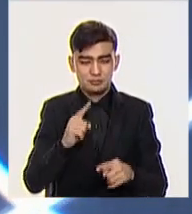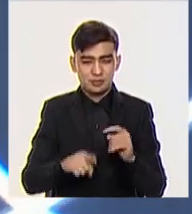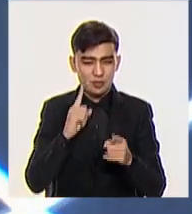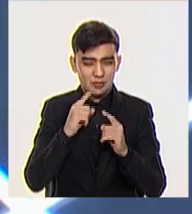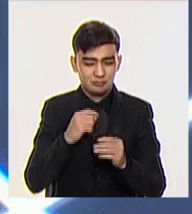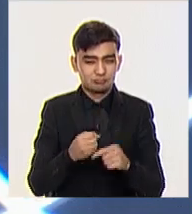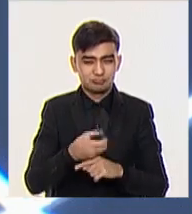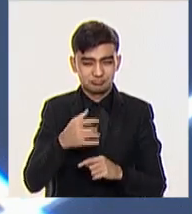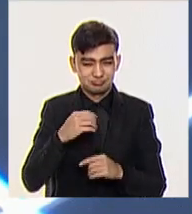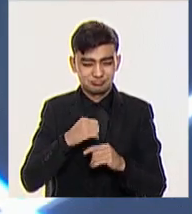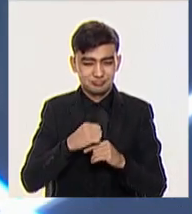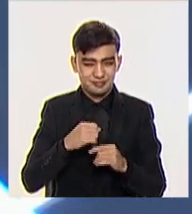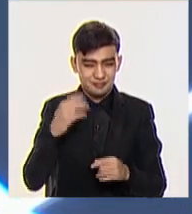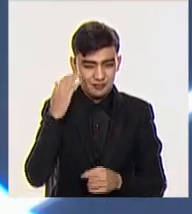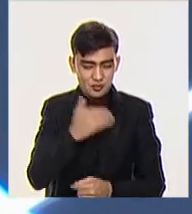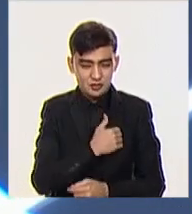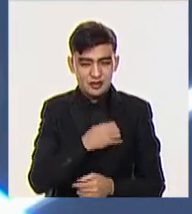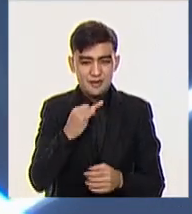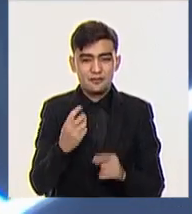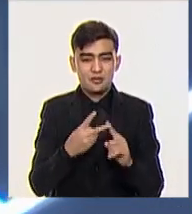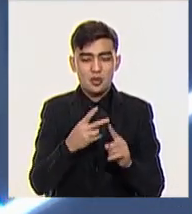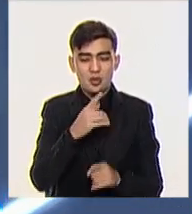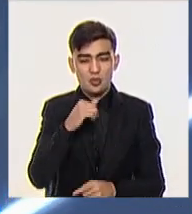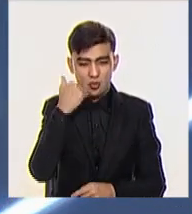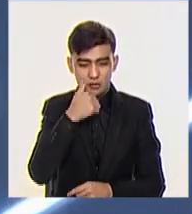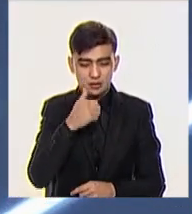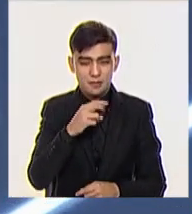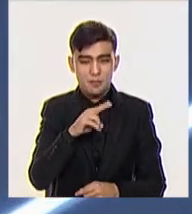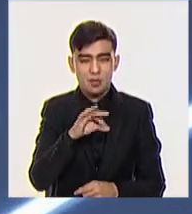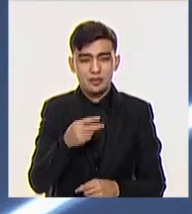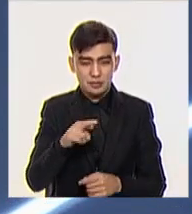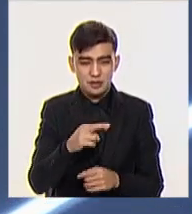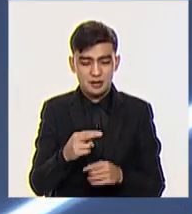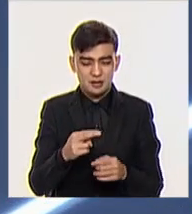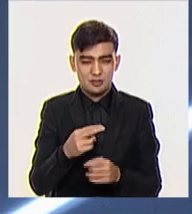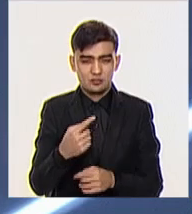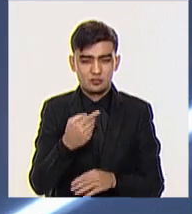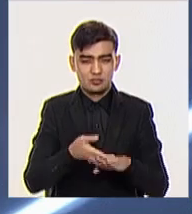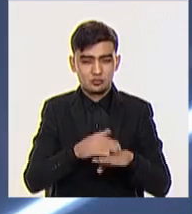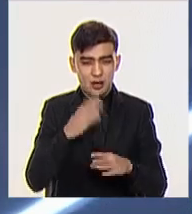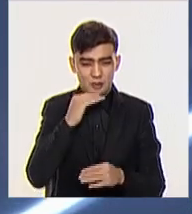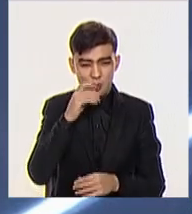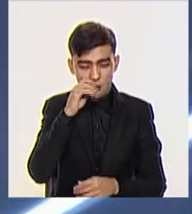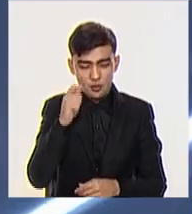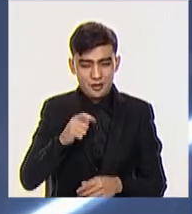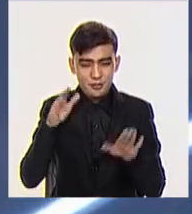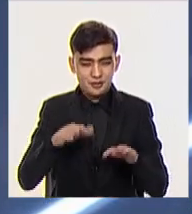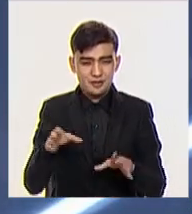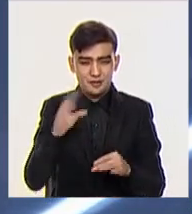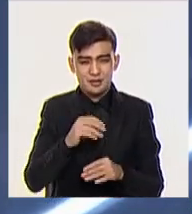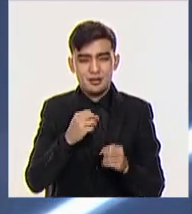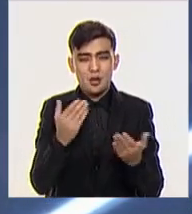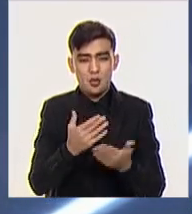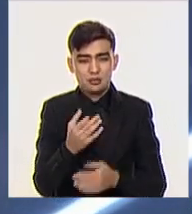заседание. И сегодня же прозвучало мнение, что второй год пандемии может быть сложнее. А в Украине ломают голову над тем, какую